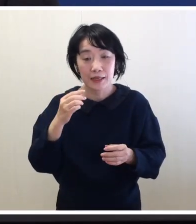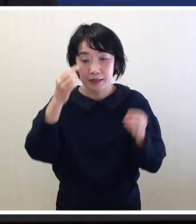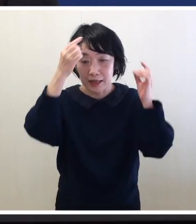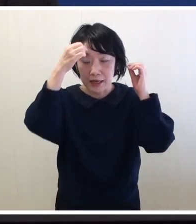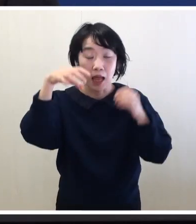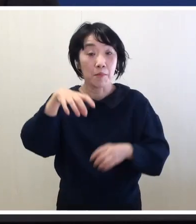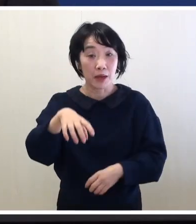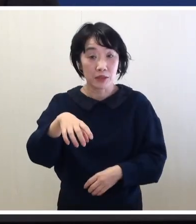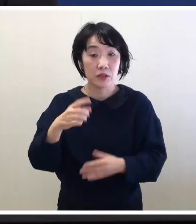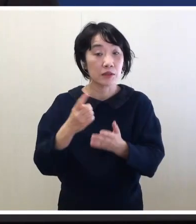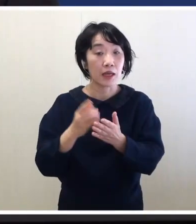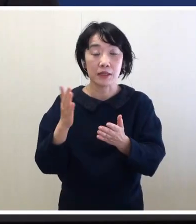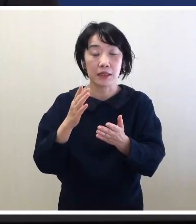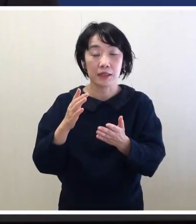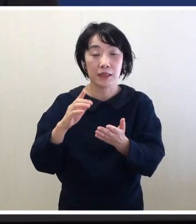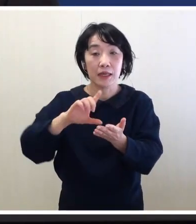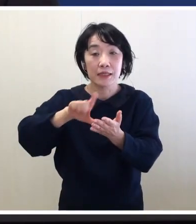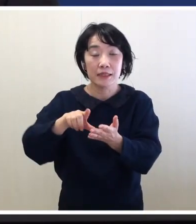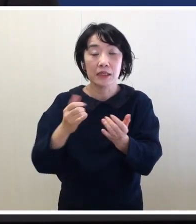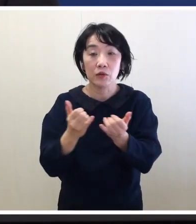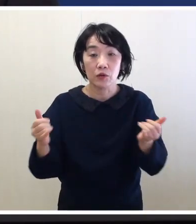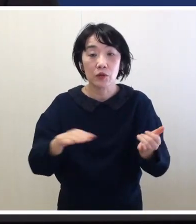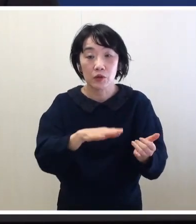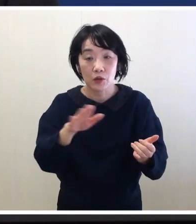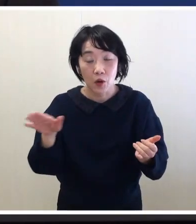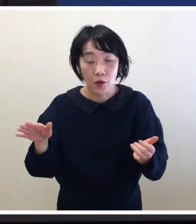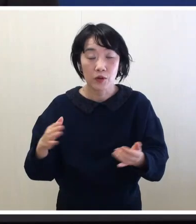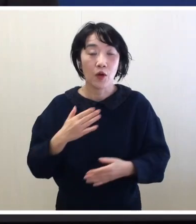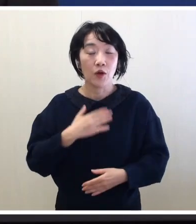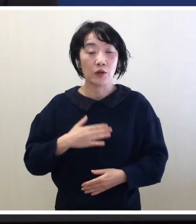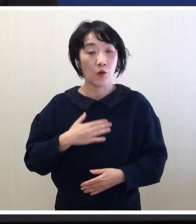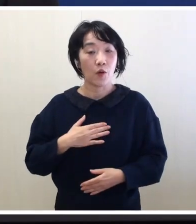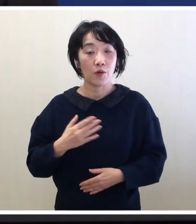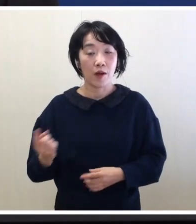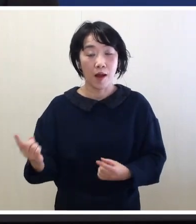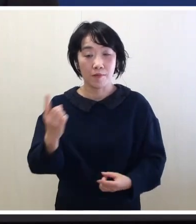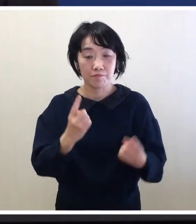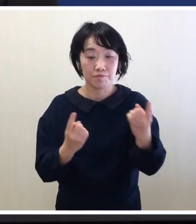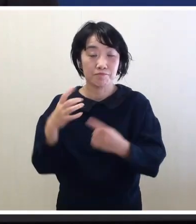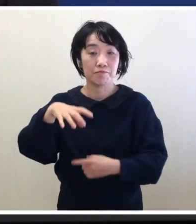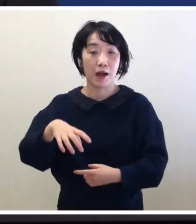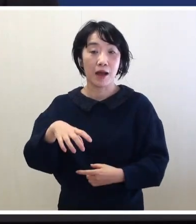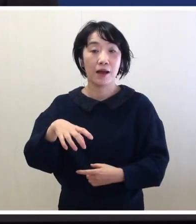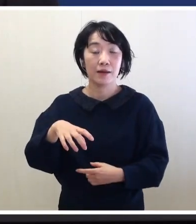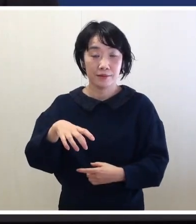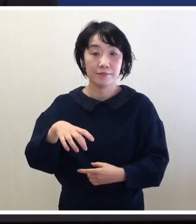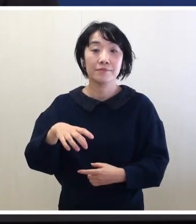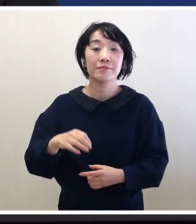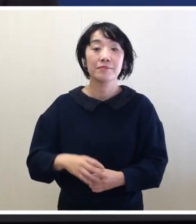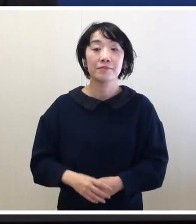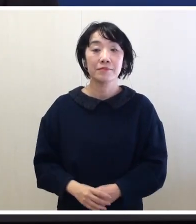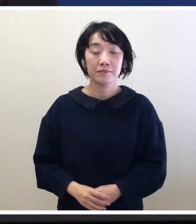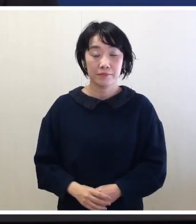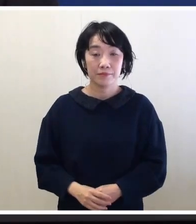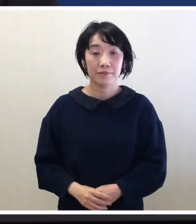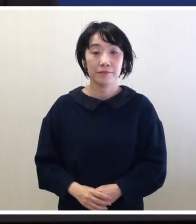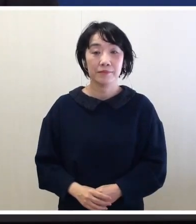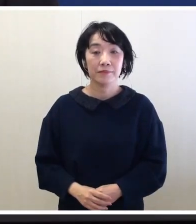スであるだけでなく、地元の皆さんの憩いの場所にもなっております